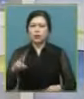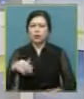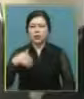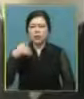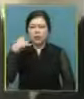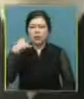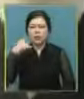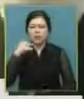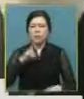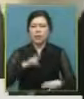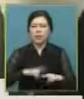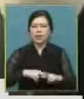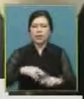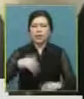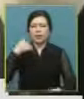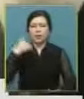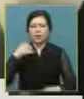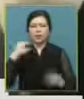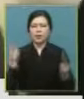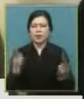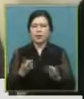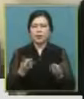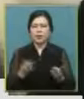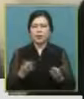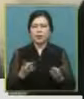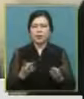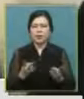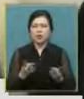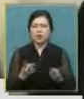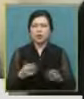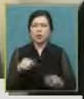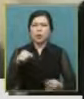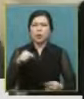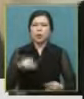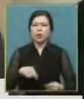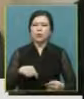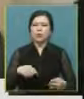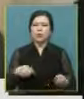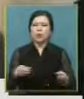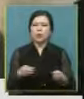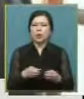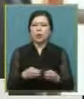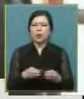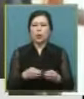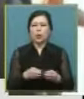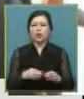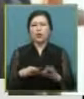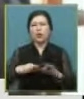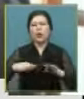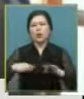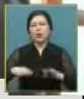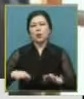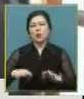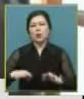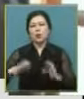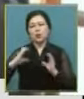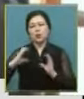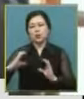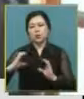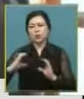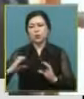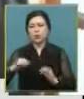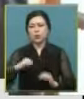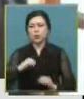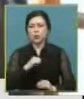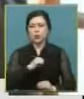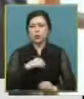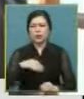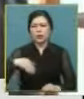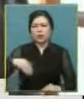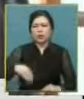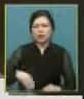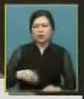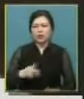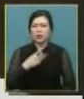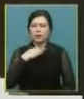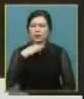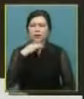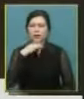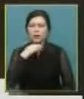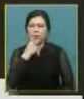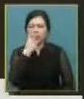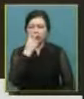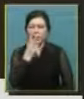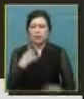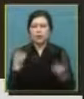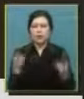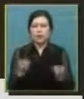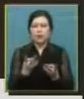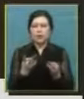полицияға хабарласыңыз. Шара барысында тәртіп сақшылары қоғамдық көлік жүргізушілер мен жолаушыларға өз заттарына абай болуды ескертті. Өзіңе берік